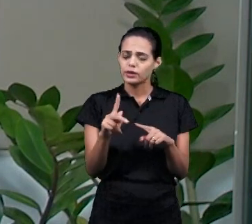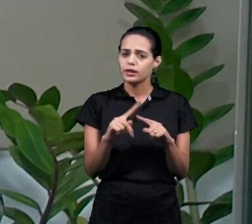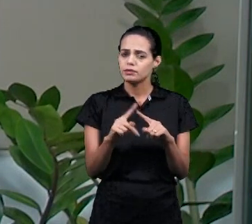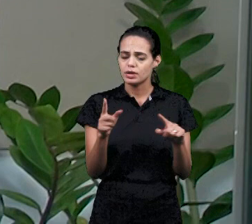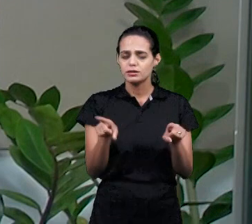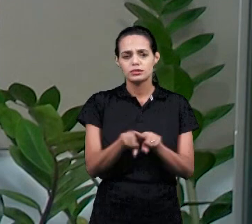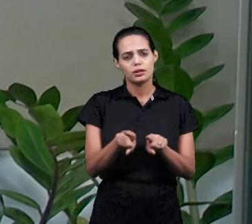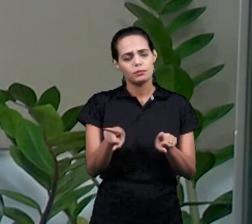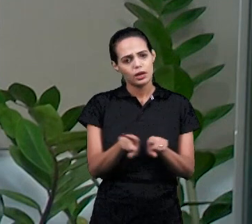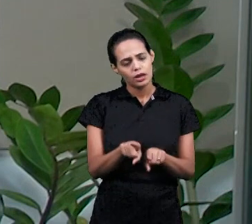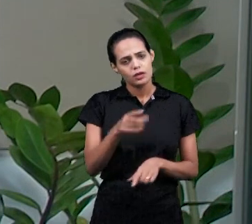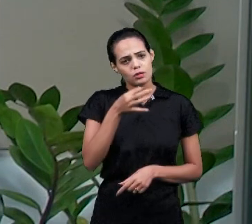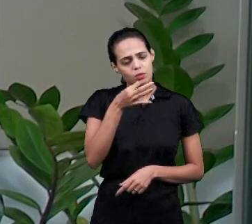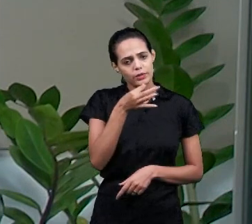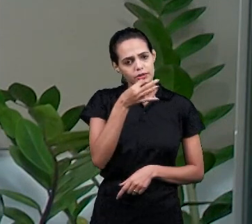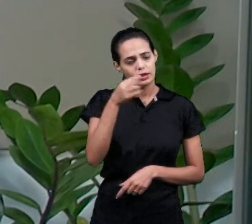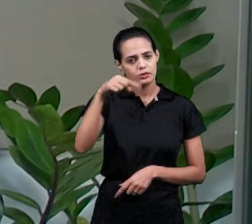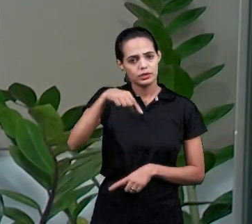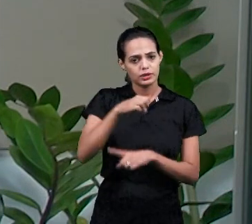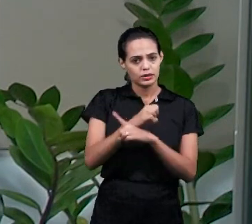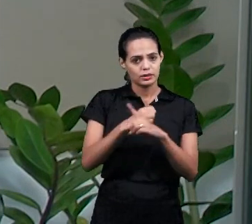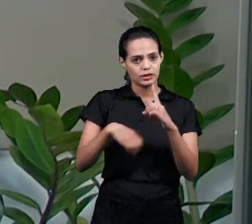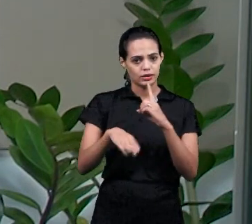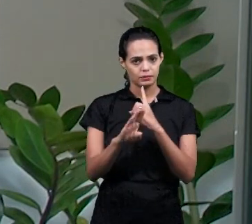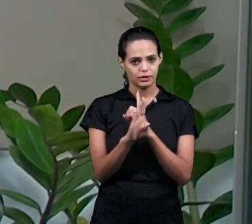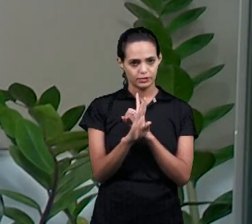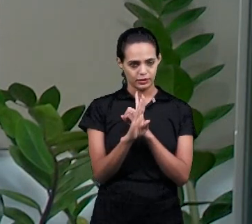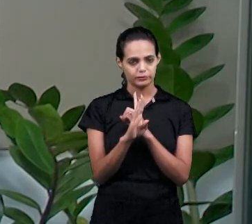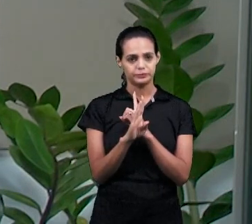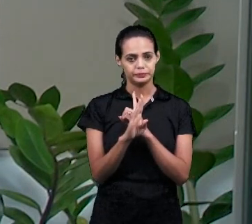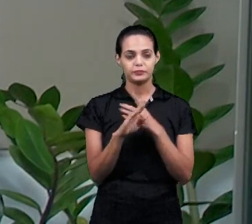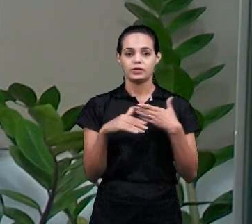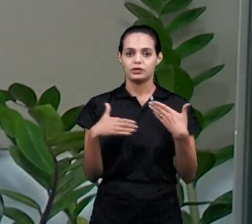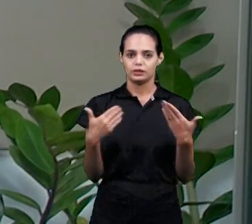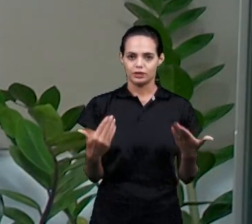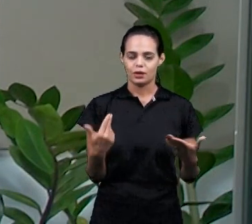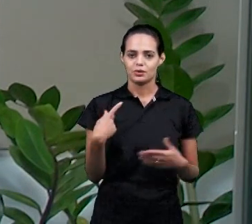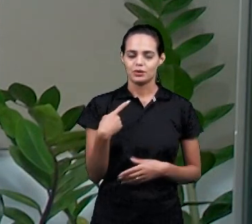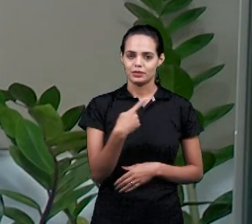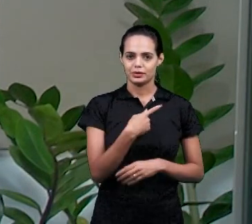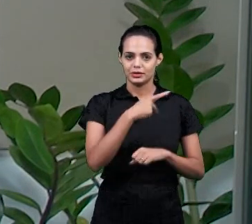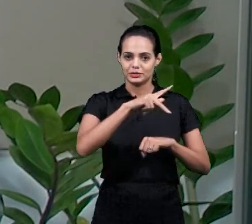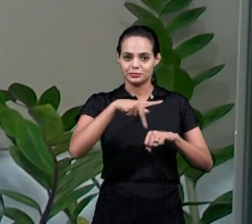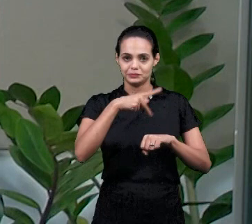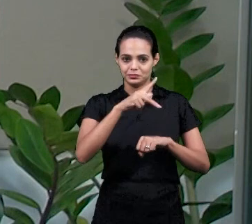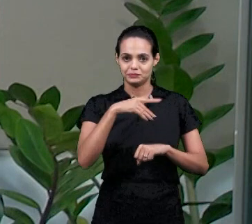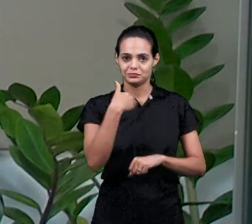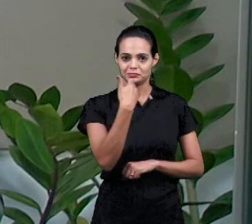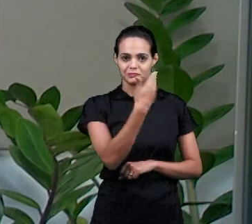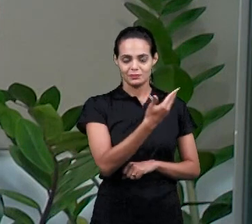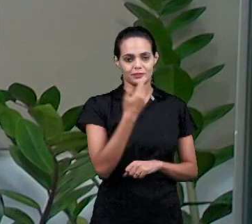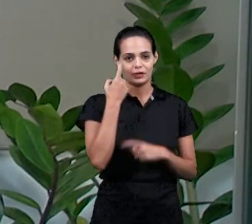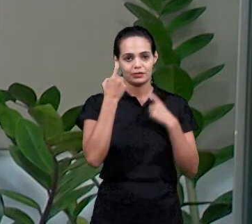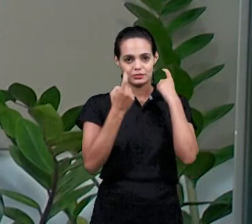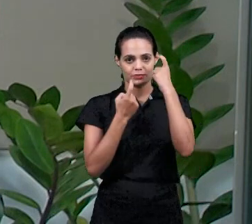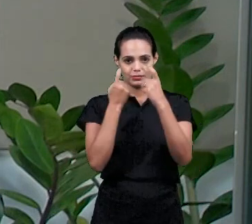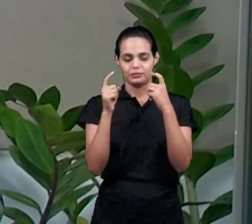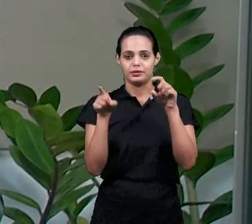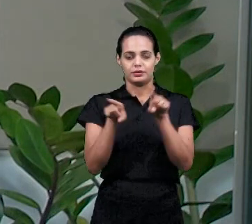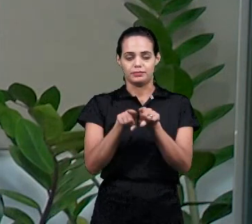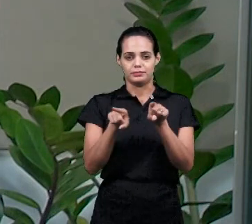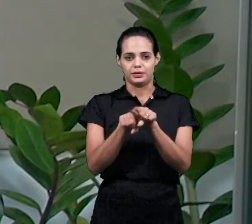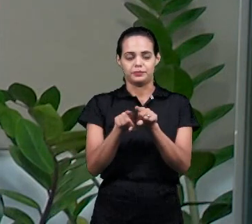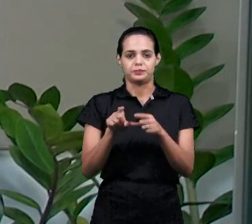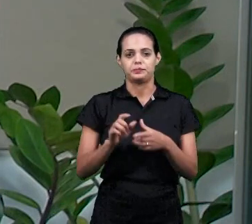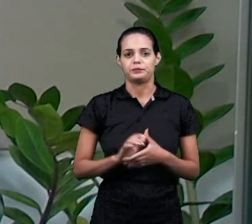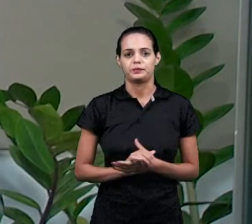commentaire ici de l'école biblique dominicale. Donc, les pasteurs de l'étranger puissent se préoccuper avec cela. Si